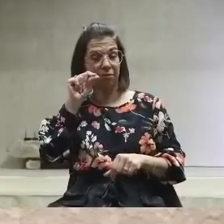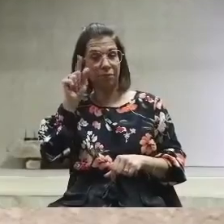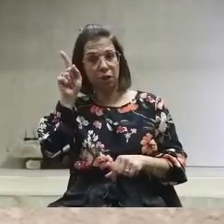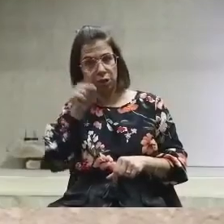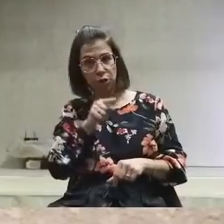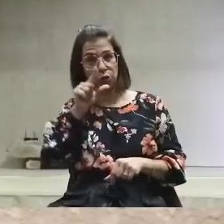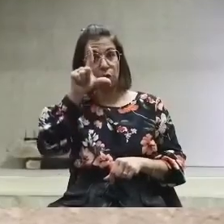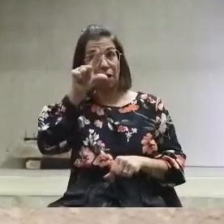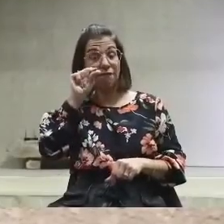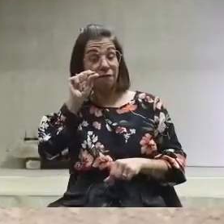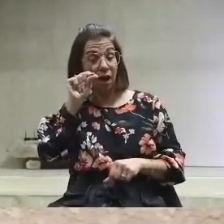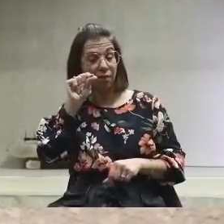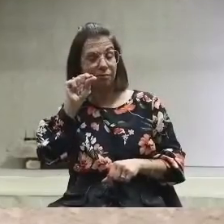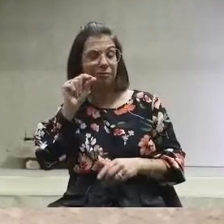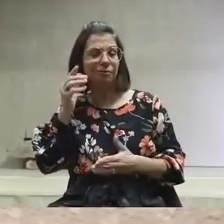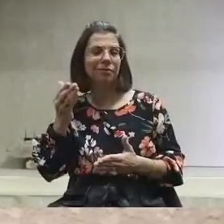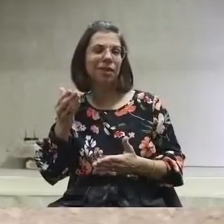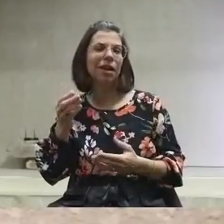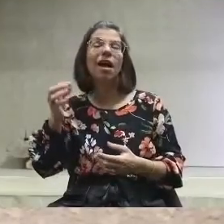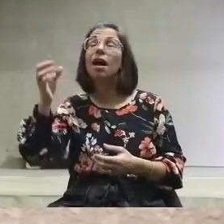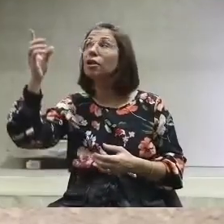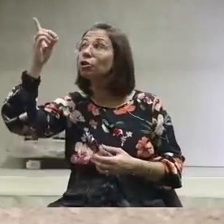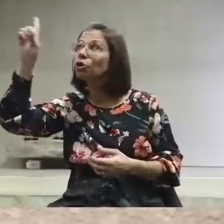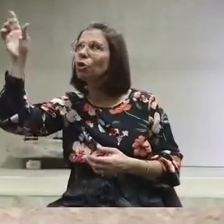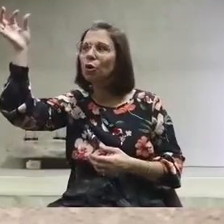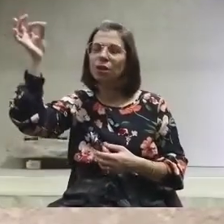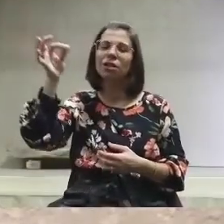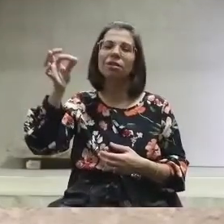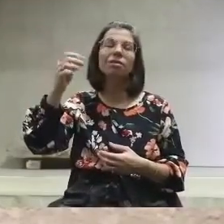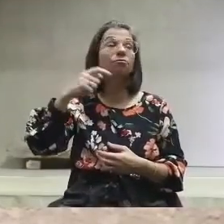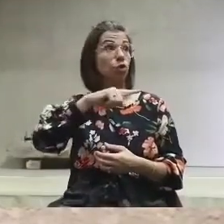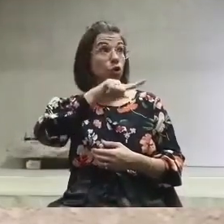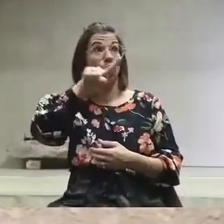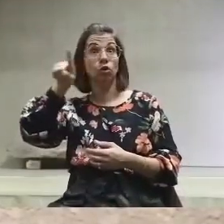Il faut être fou pour croire. Mais on est des fous.